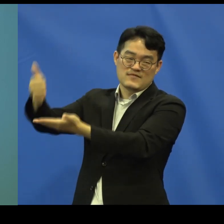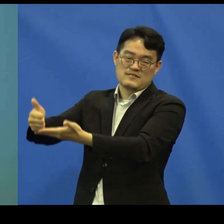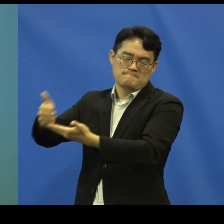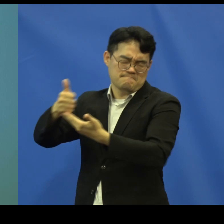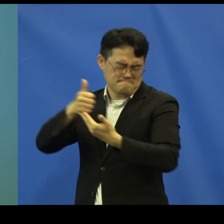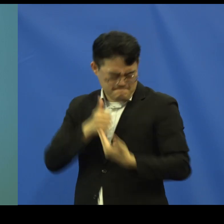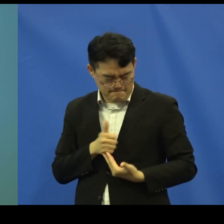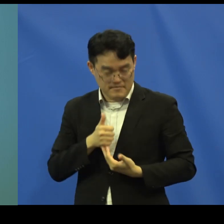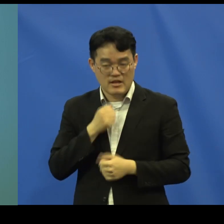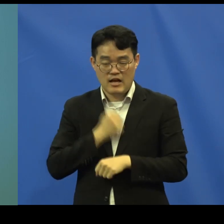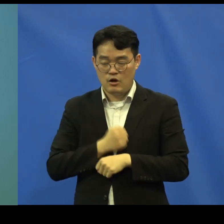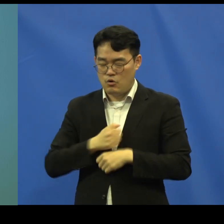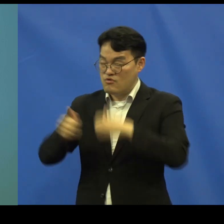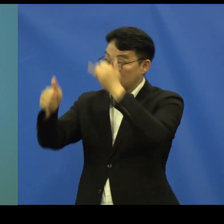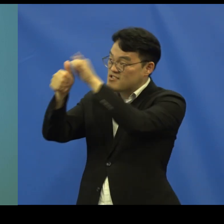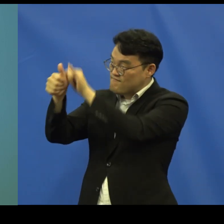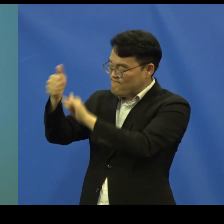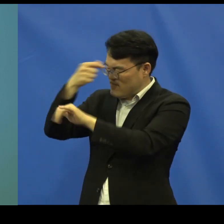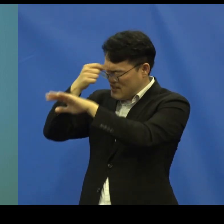그분을 우리가 예배하고